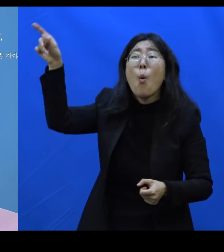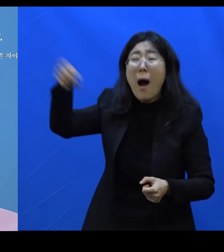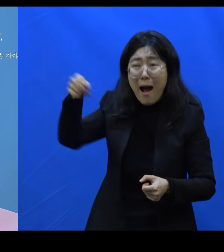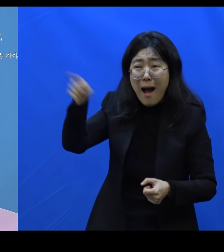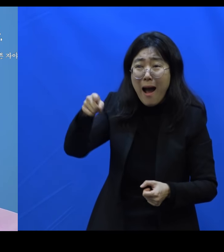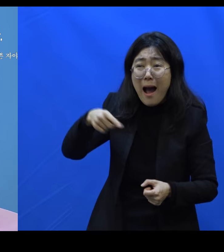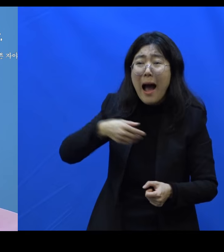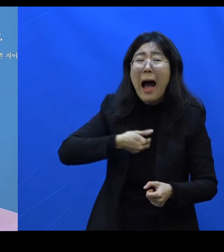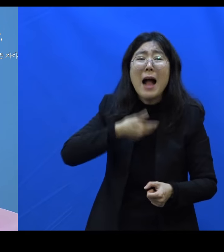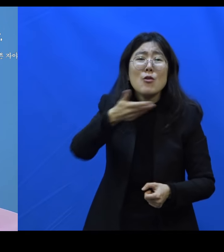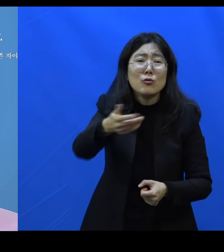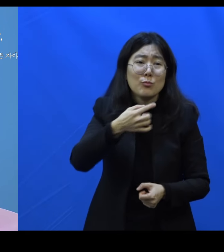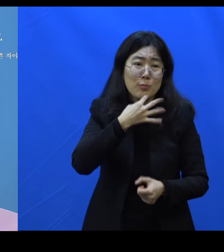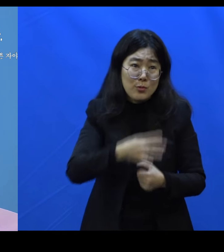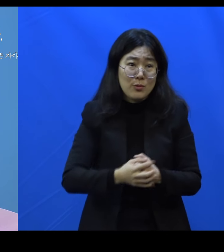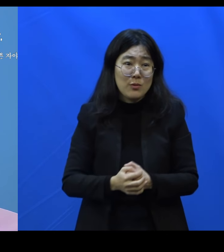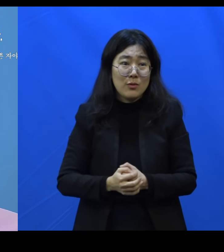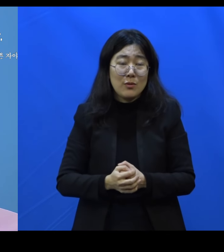거예요.